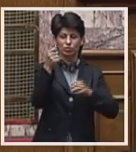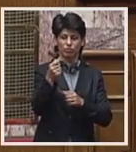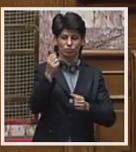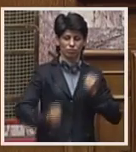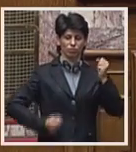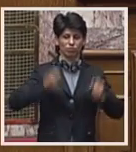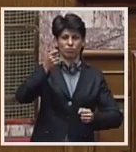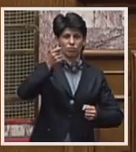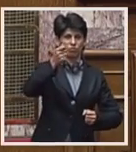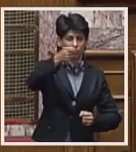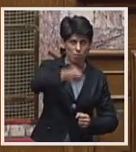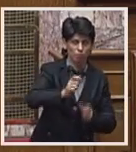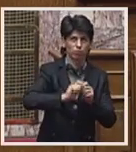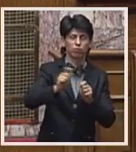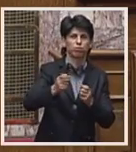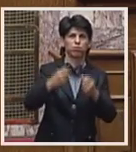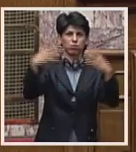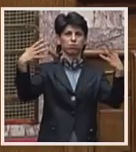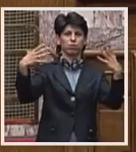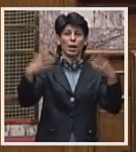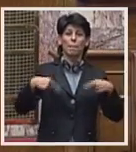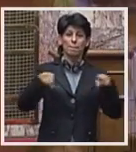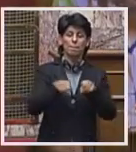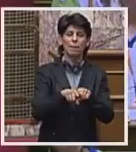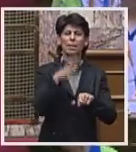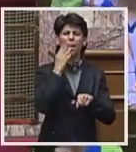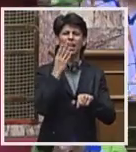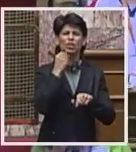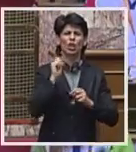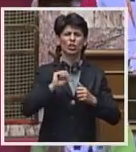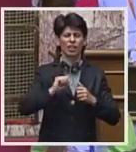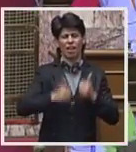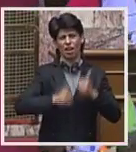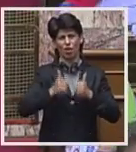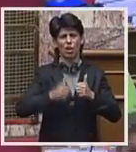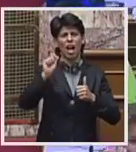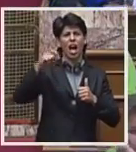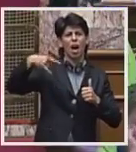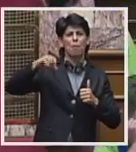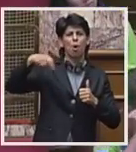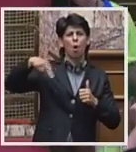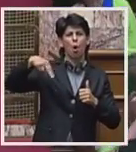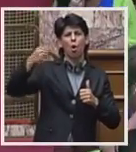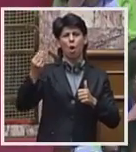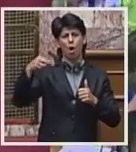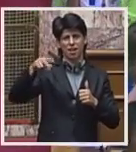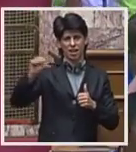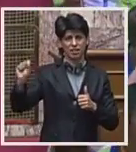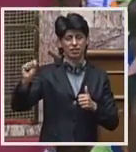και ο Απόλλων, ο μασκότ των αγώνων, ο Θεός του ήλιου στην αρχαιότητα.